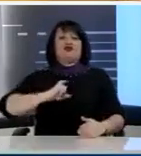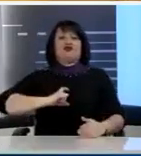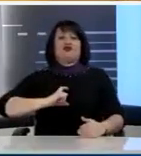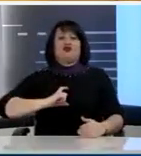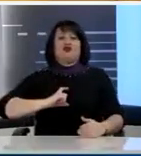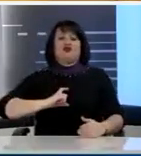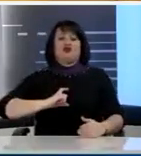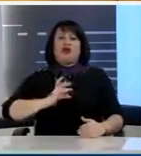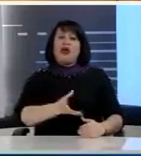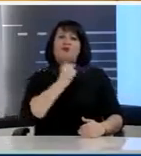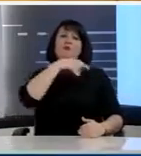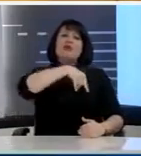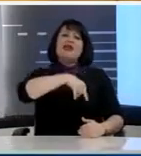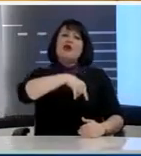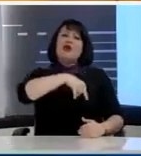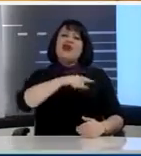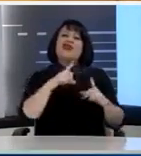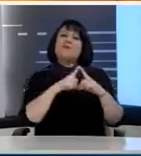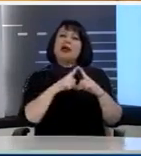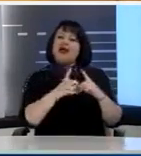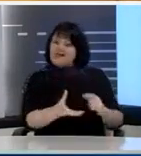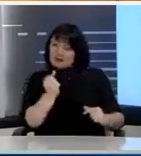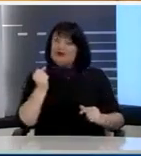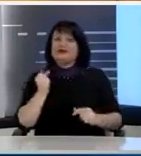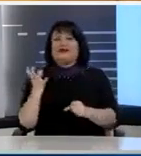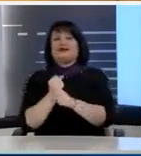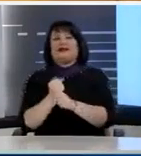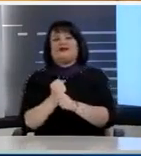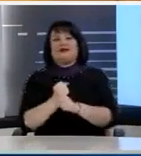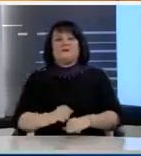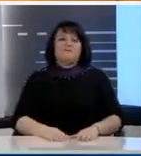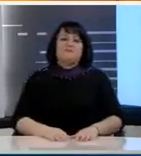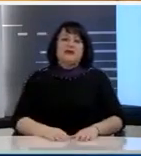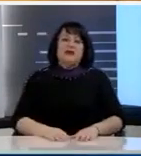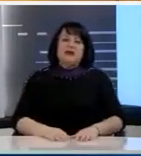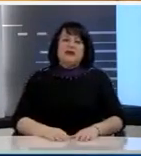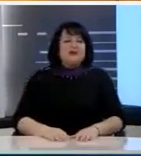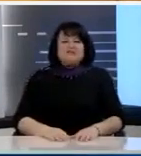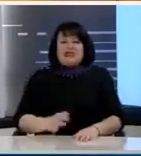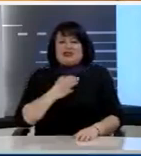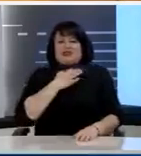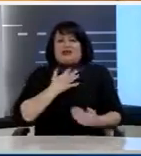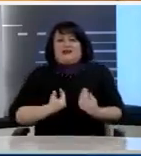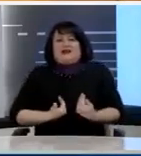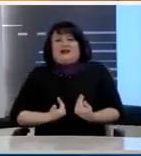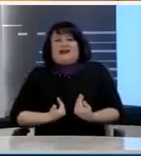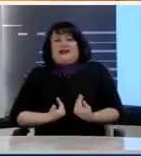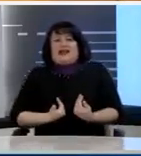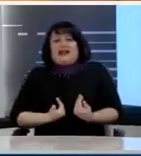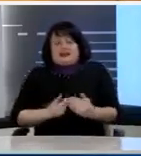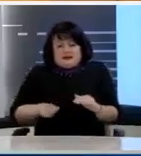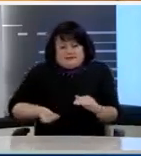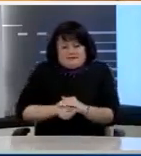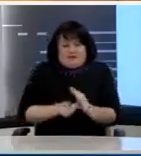Δήμα στην Αθήνα το 2004. Πιστέψτε με, δεν είχα ανάγκη να αφήσω μια λαμπρή καριέρα για να δει τάχα